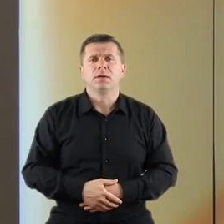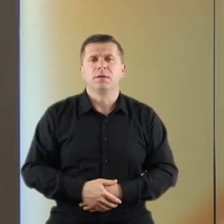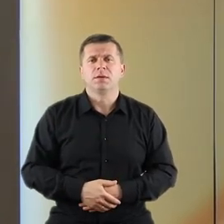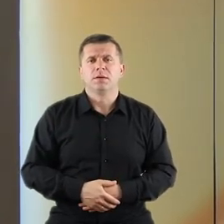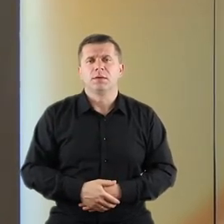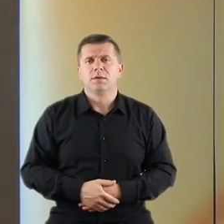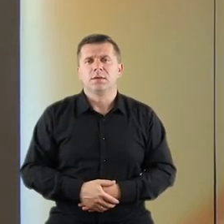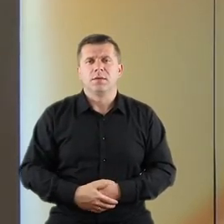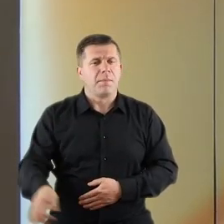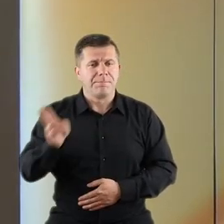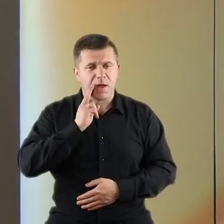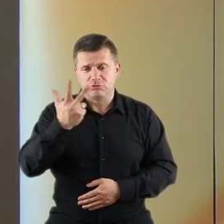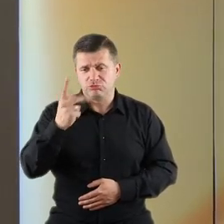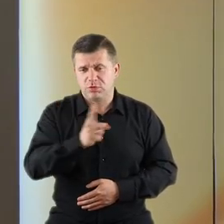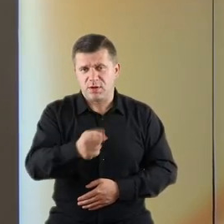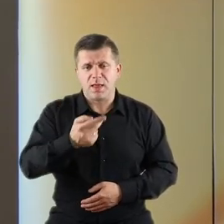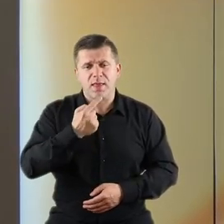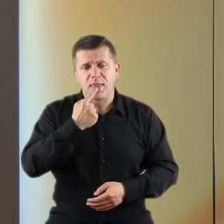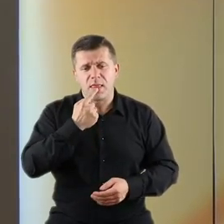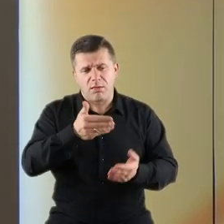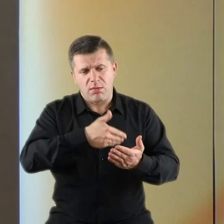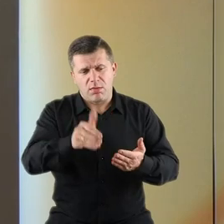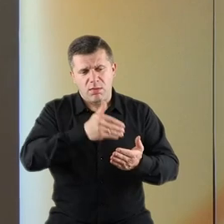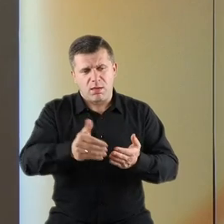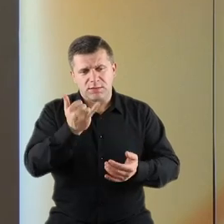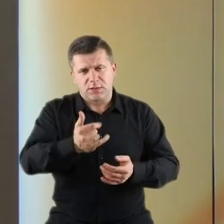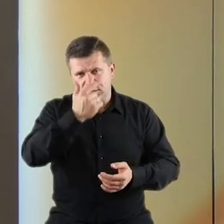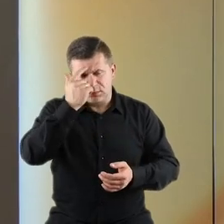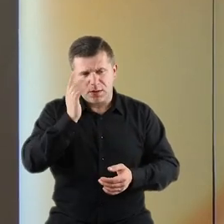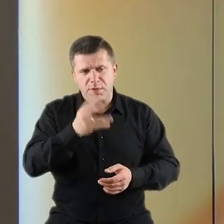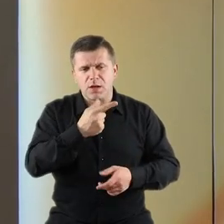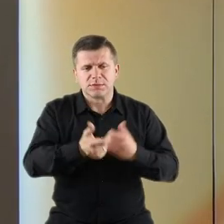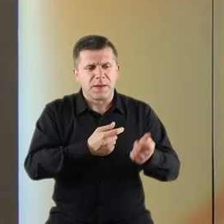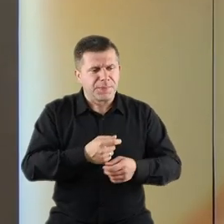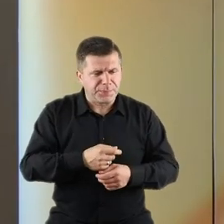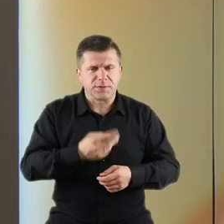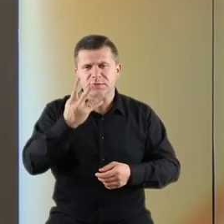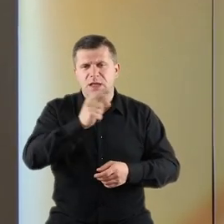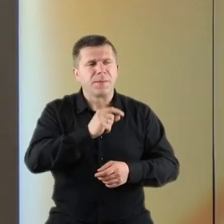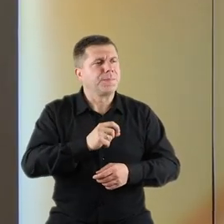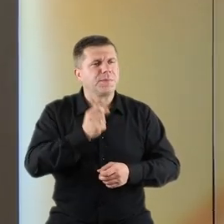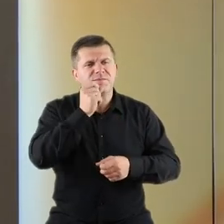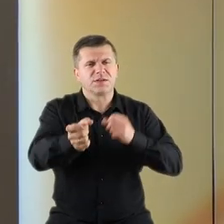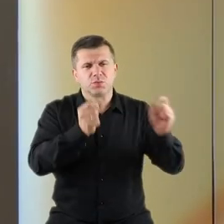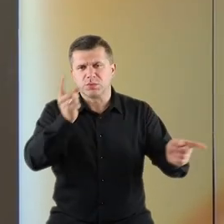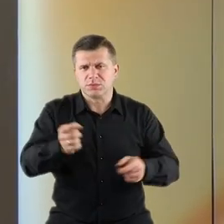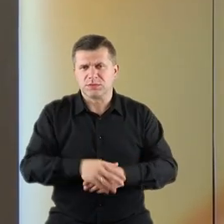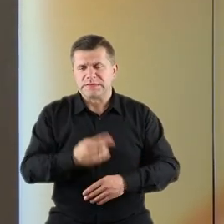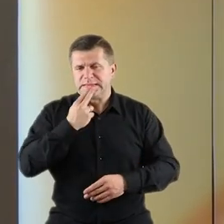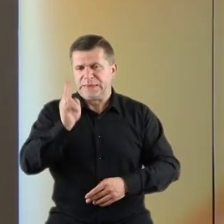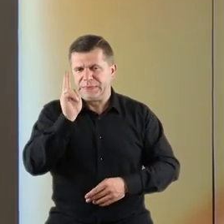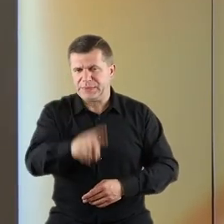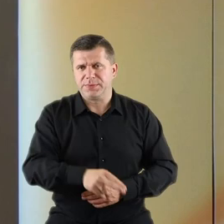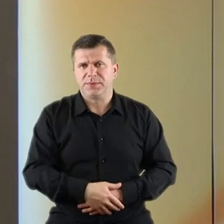matka trzykrotnie językiem ma oblizać dziecko następnie splunąć na cztery strony świata ślina ma